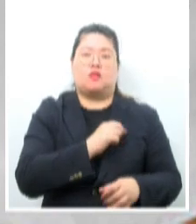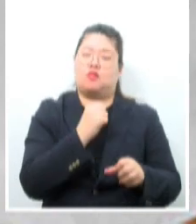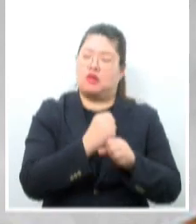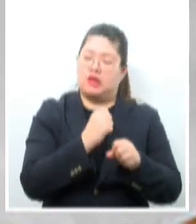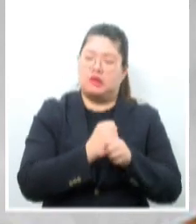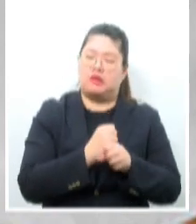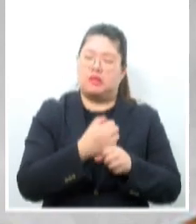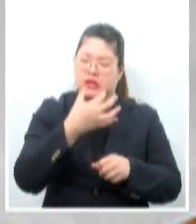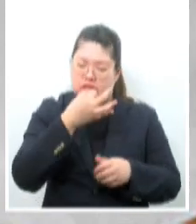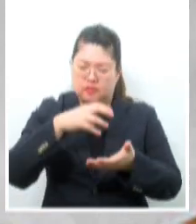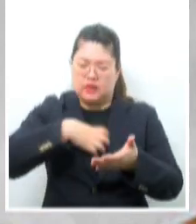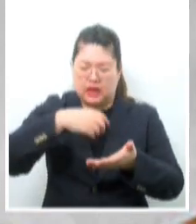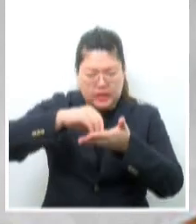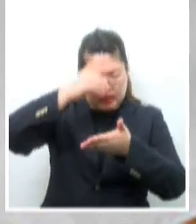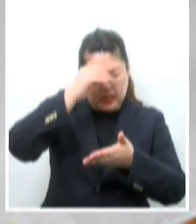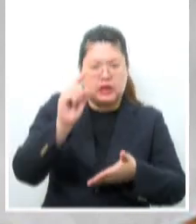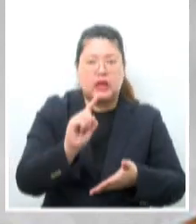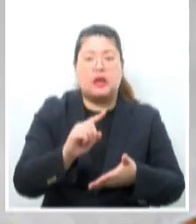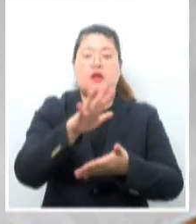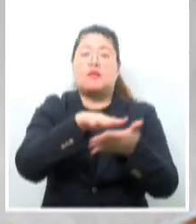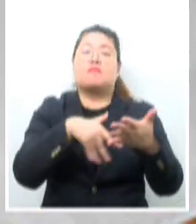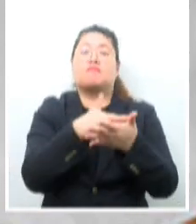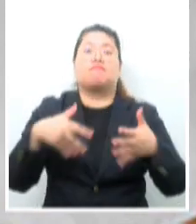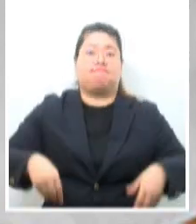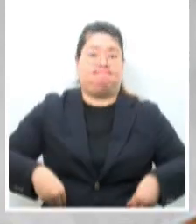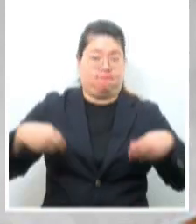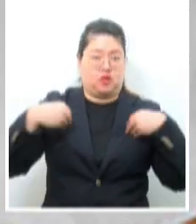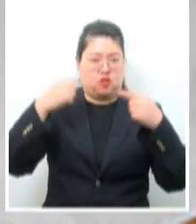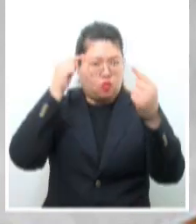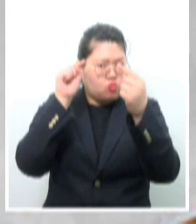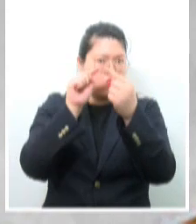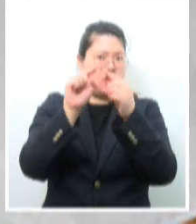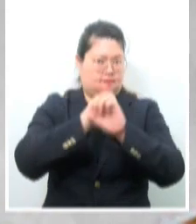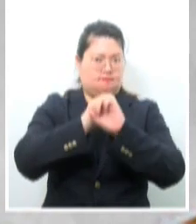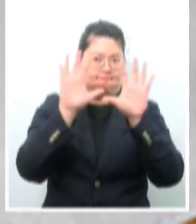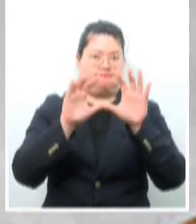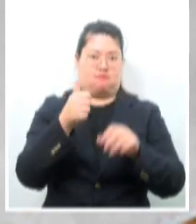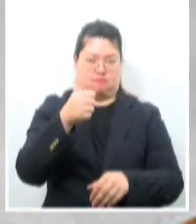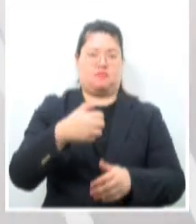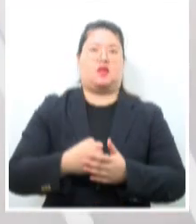ดีนะคะก็ทำให้เรานั้นสามารถวางแผนชีวิตนะคะมีเป้าหมายชีวิตที่ดีค่ะสำหรับ